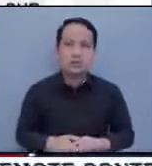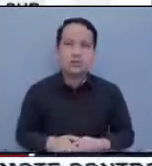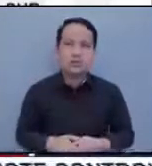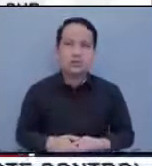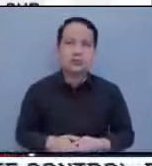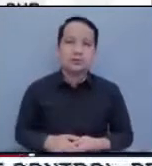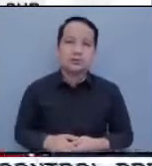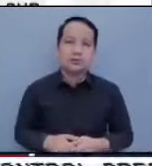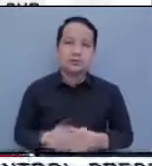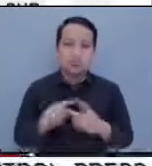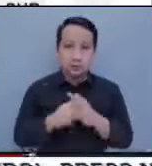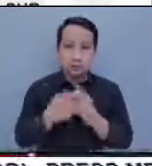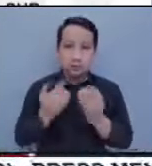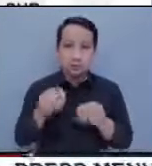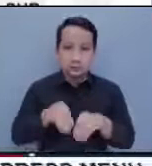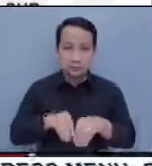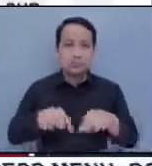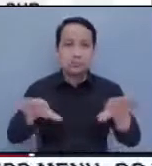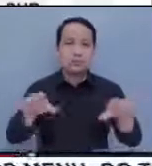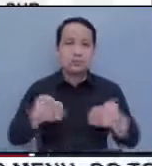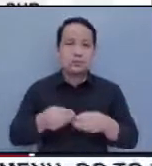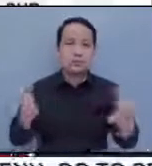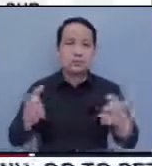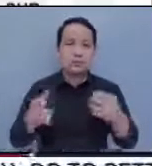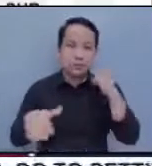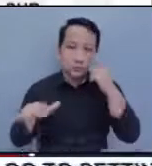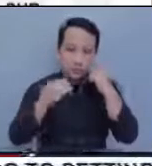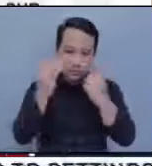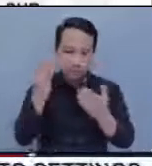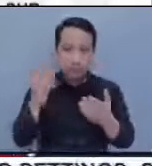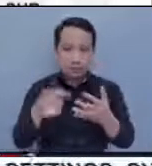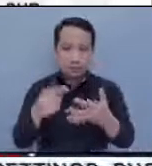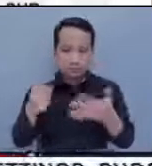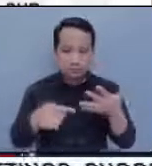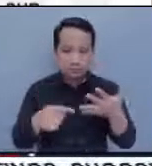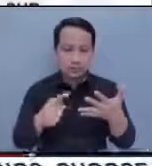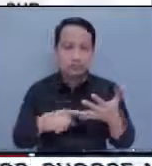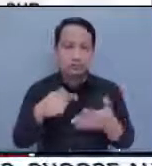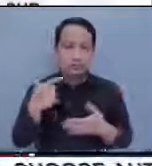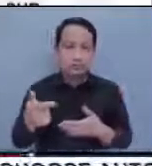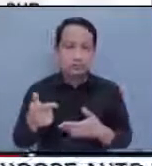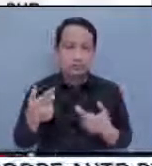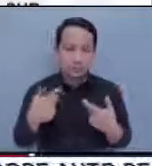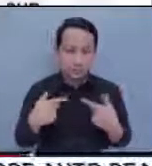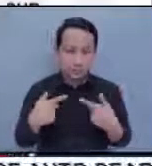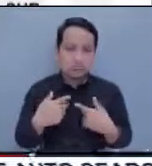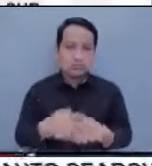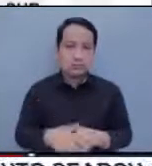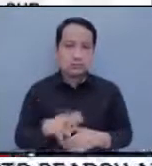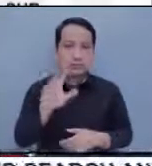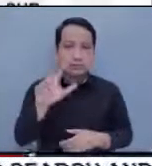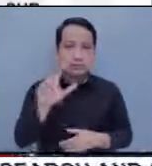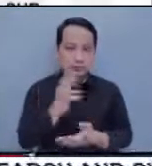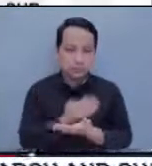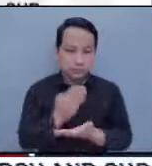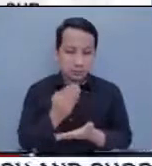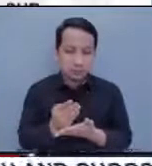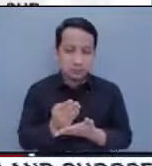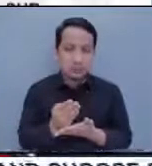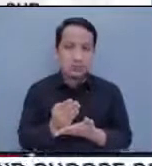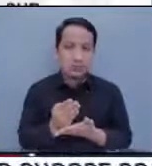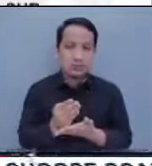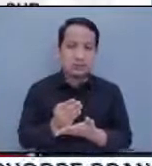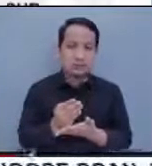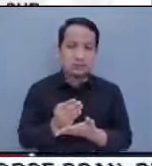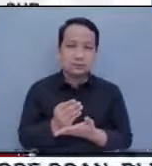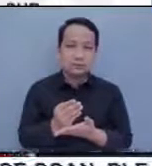now enhance this. On top of that, gusto ko rin banggitin na mayroon din tayo 3 billion peso na para sa